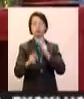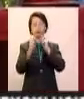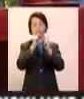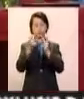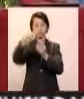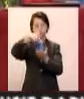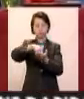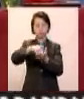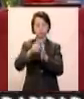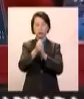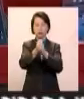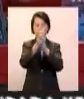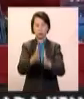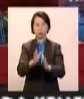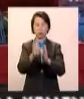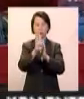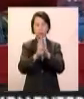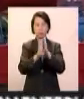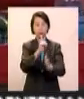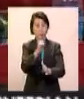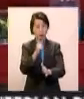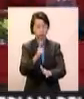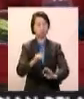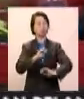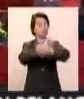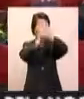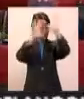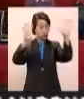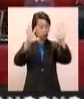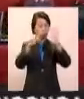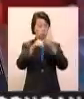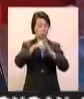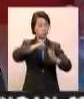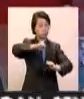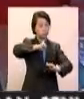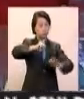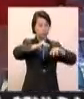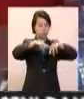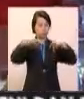Tambah beliau lagi, pemimpin Bersatu juga perlu jelas dalam perjuangan parti.